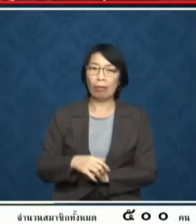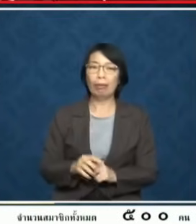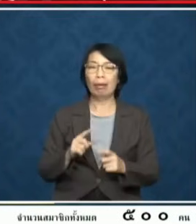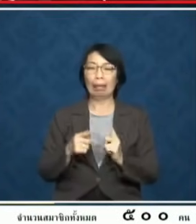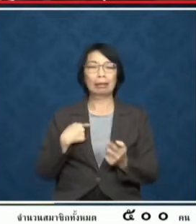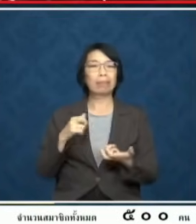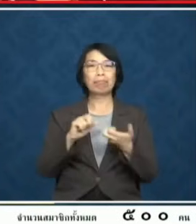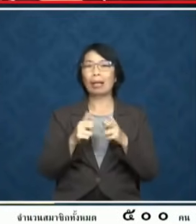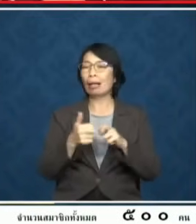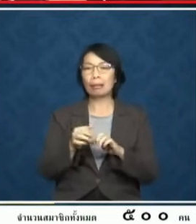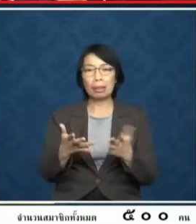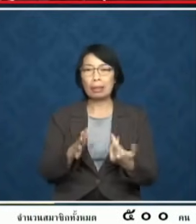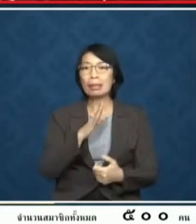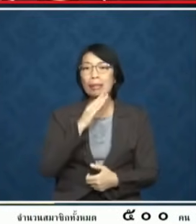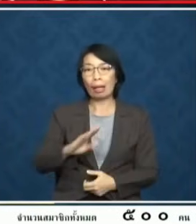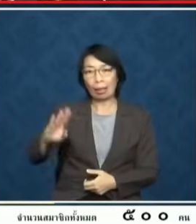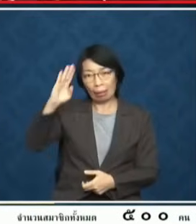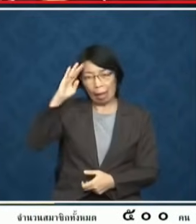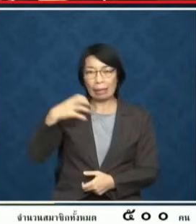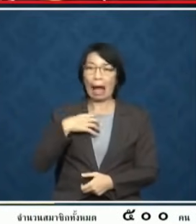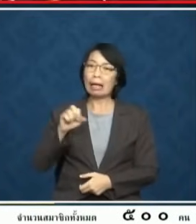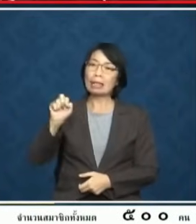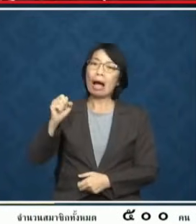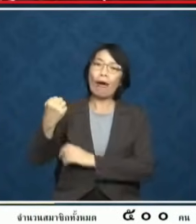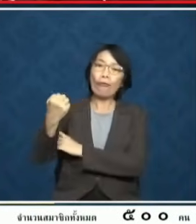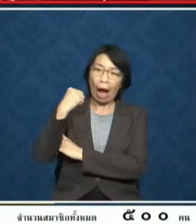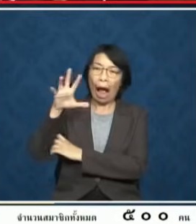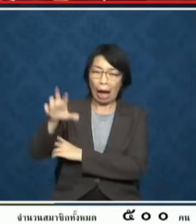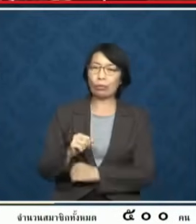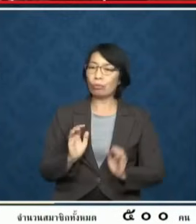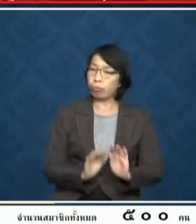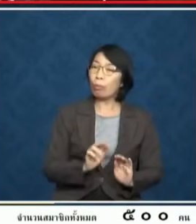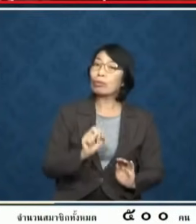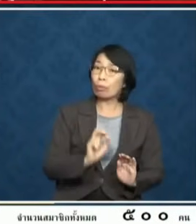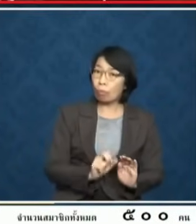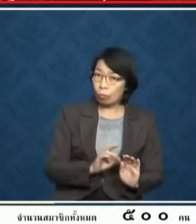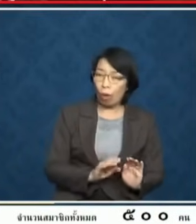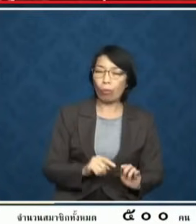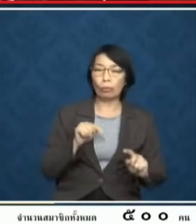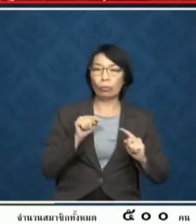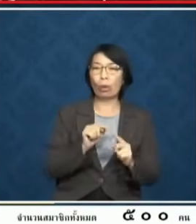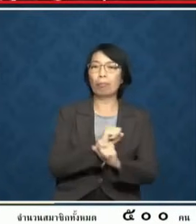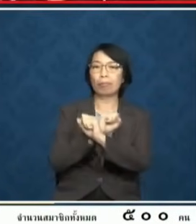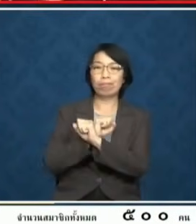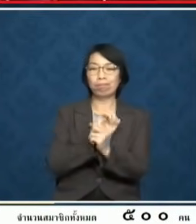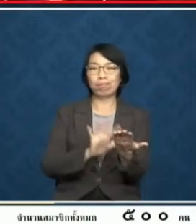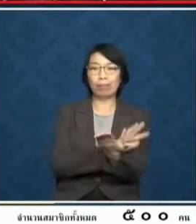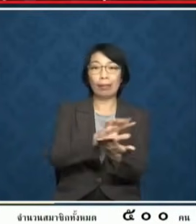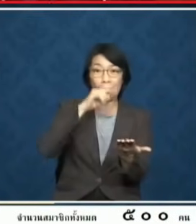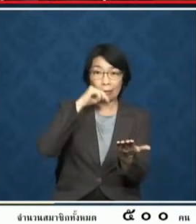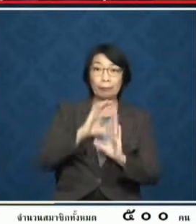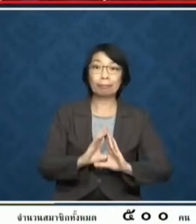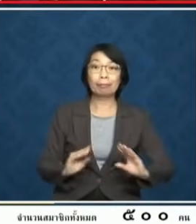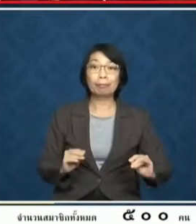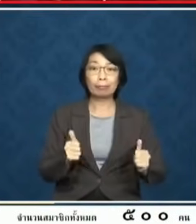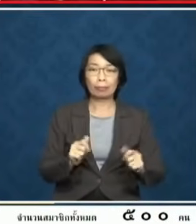ไม่มีปัญหากับการที่กองทัพจะสำรองพลังงานเพื่อความมั่นคงแล้วก็เพื่อการป้องกันประเทศค่ะแต่ความ